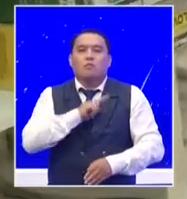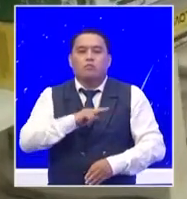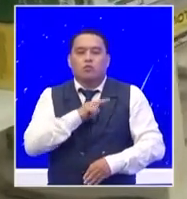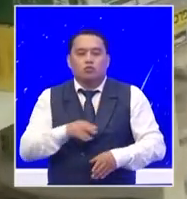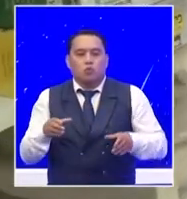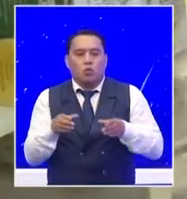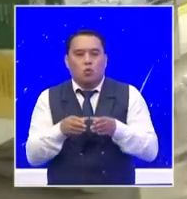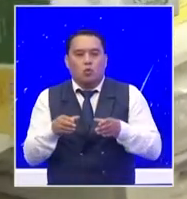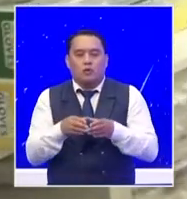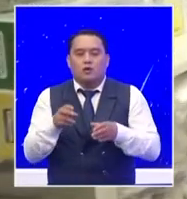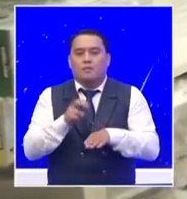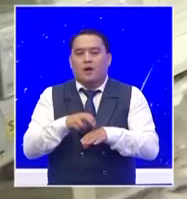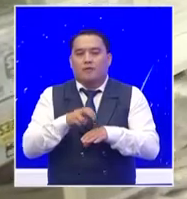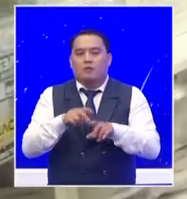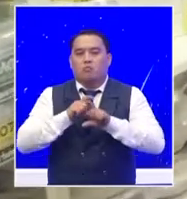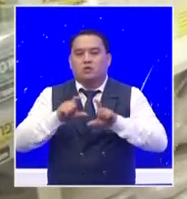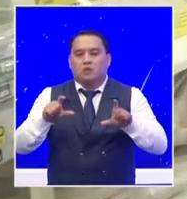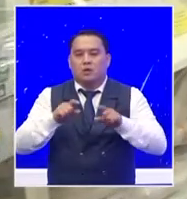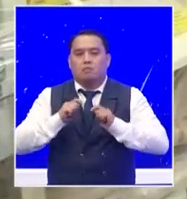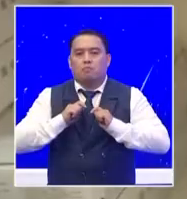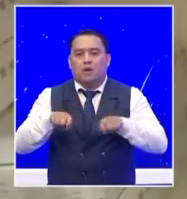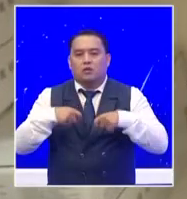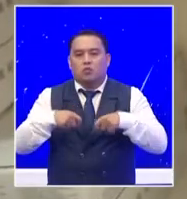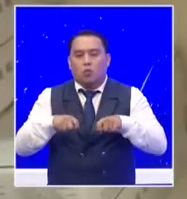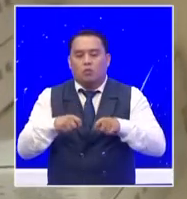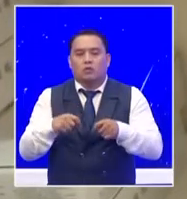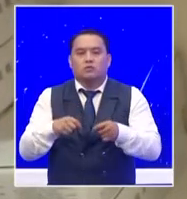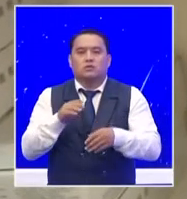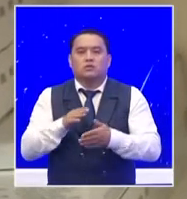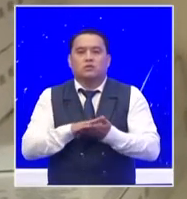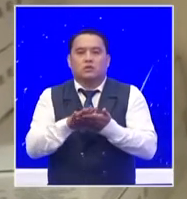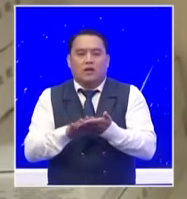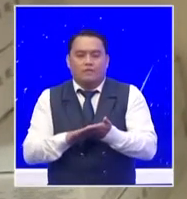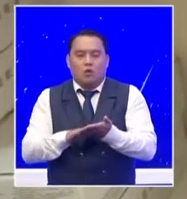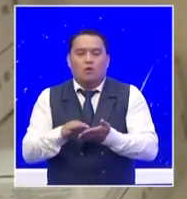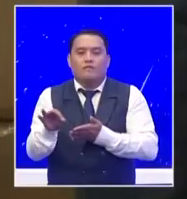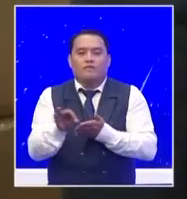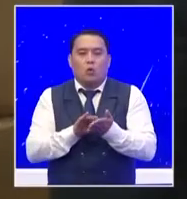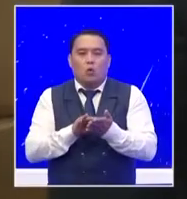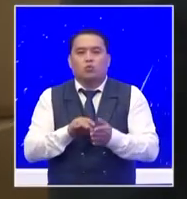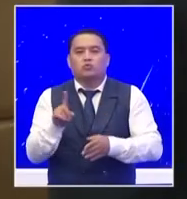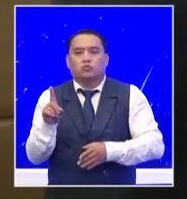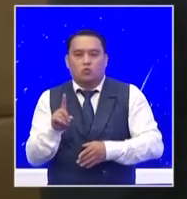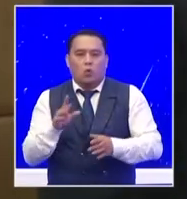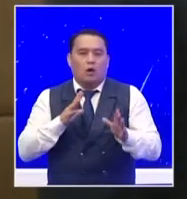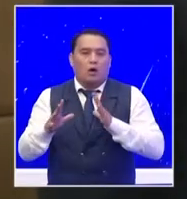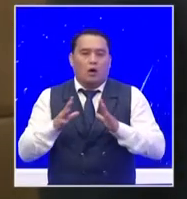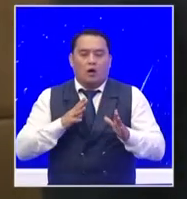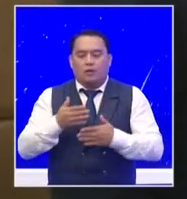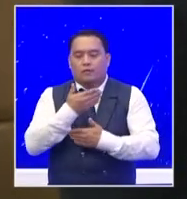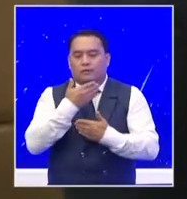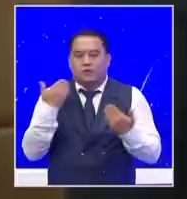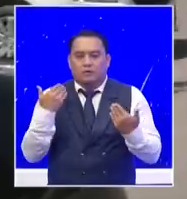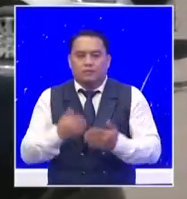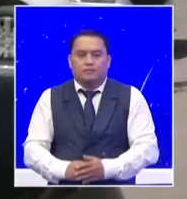группы представители аптек, необходимые препараты поступают согласно поданным заявкам и в срок. Также провизоры отметили, что ажиотаж на медикаменты